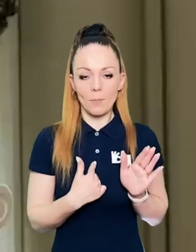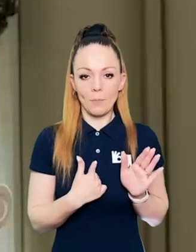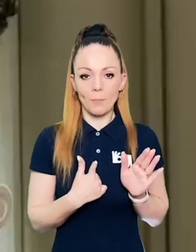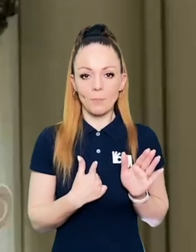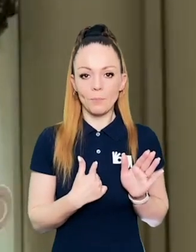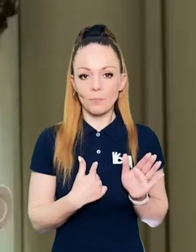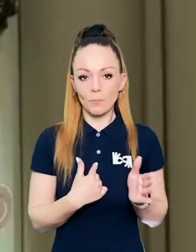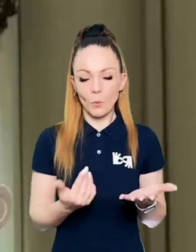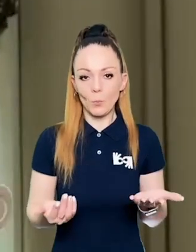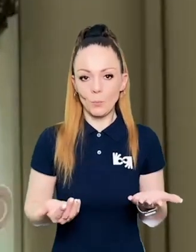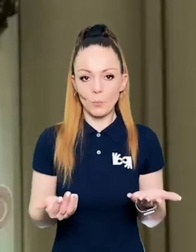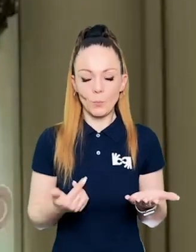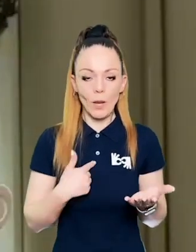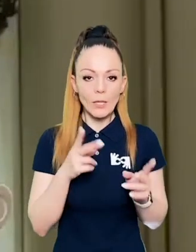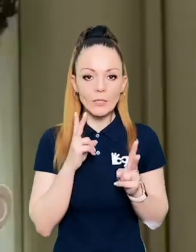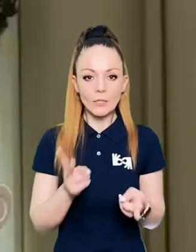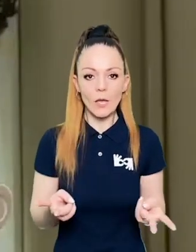мені,